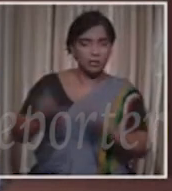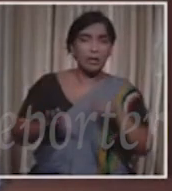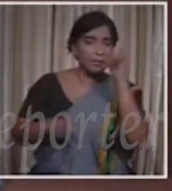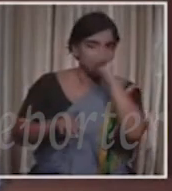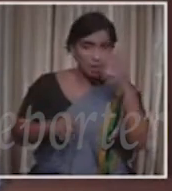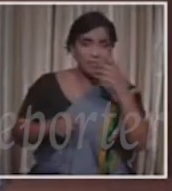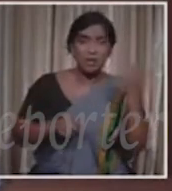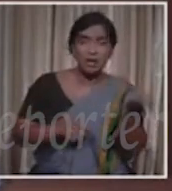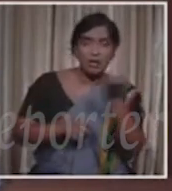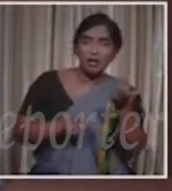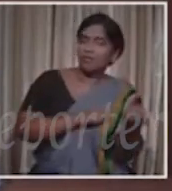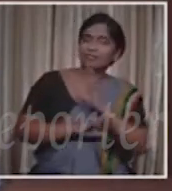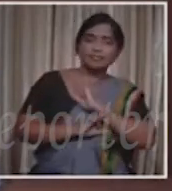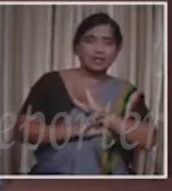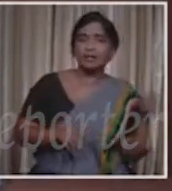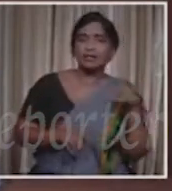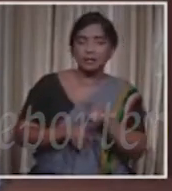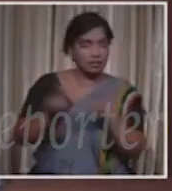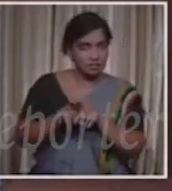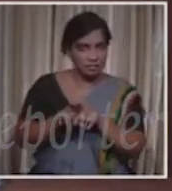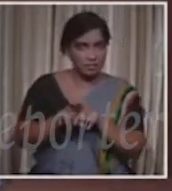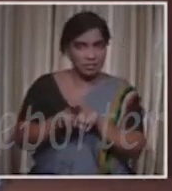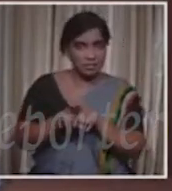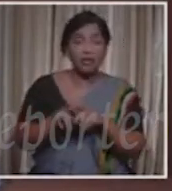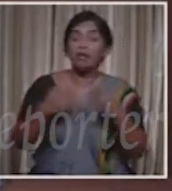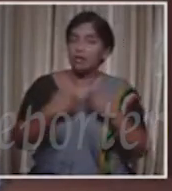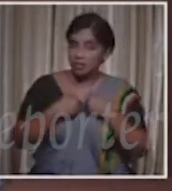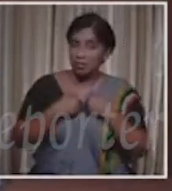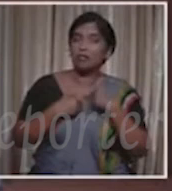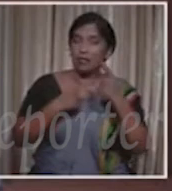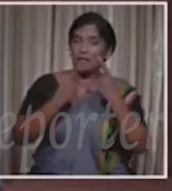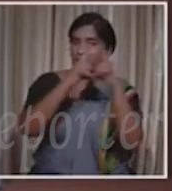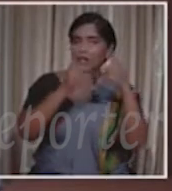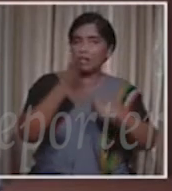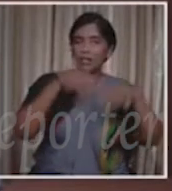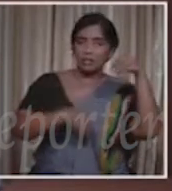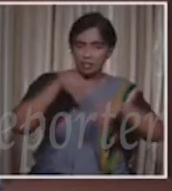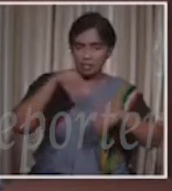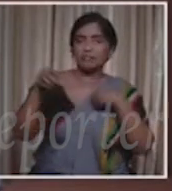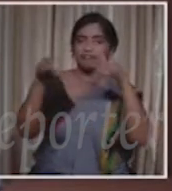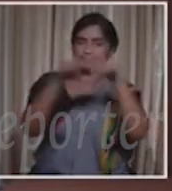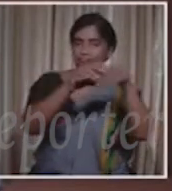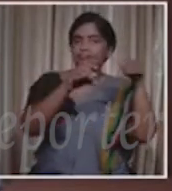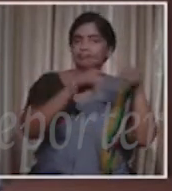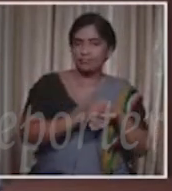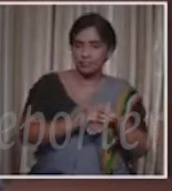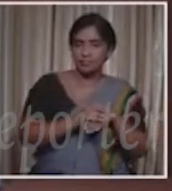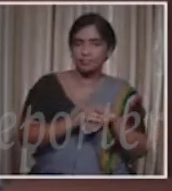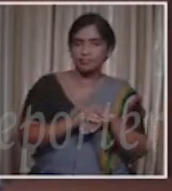මාසයක් හිටියා ගල් කැටයක් අතට ගත්තනේ හරිද අපි එතන විවිධ දේශපාලන ව්‍යාපාර වලට සම්බන්ධයි හිටියා හරිද වෙන්නේ නැන්ද